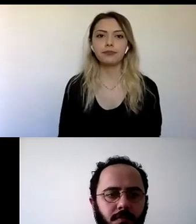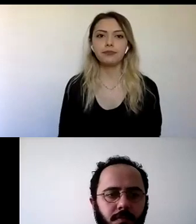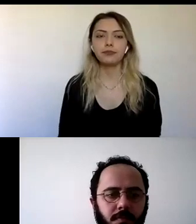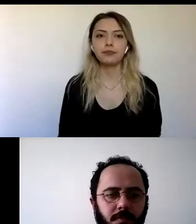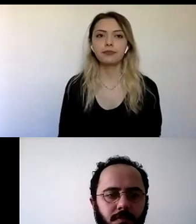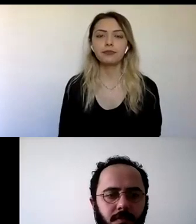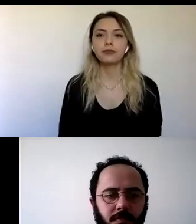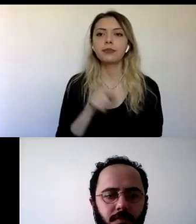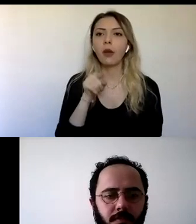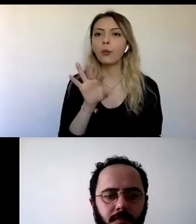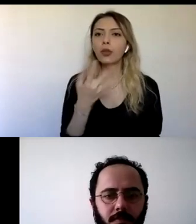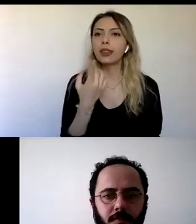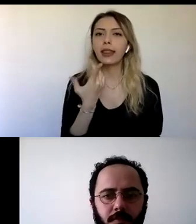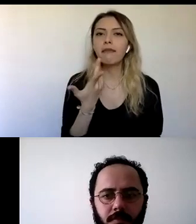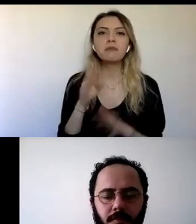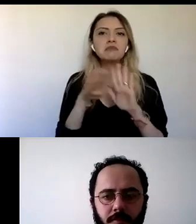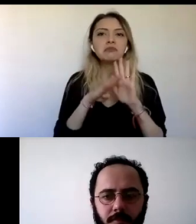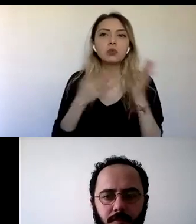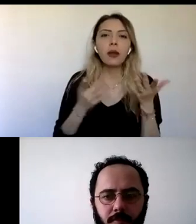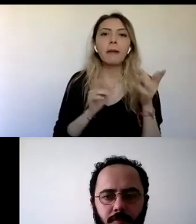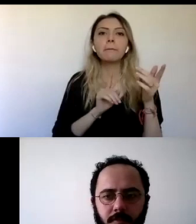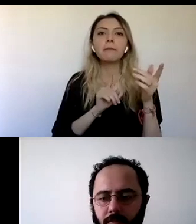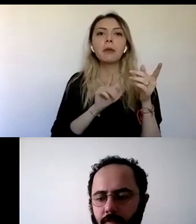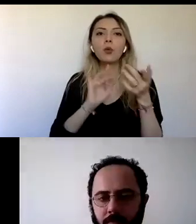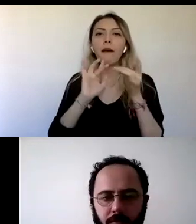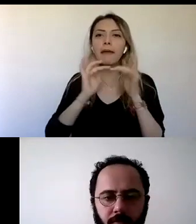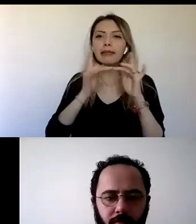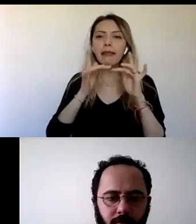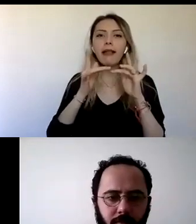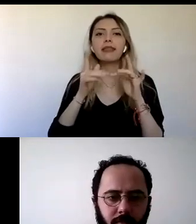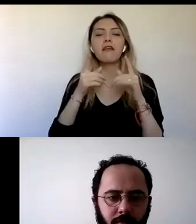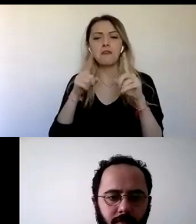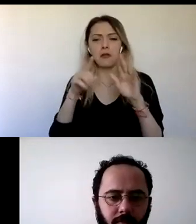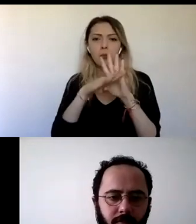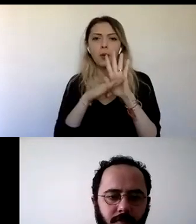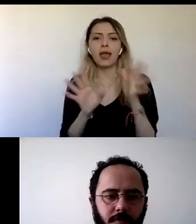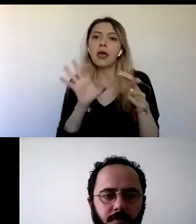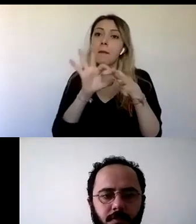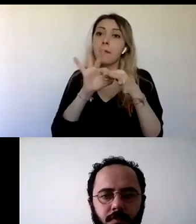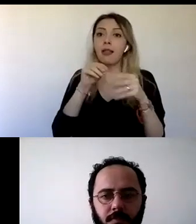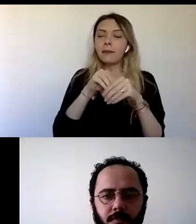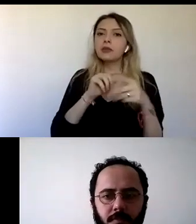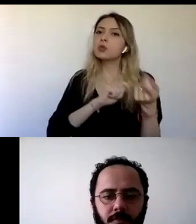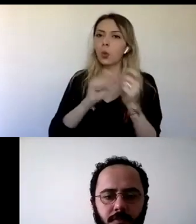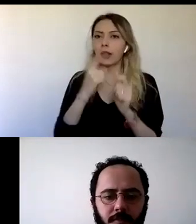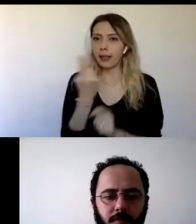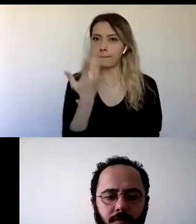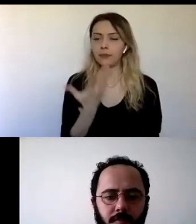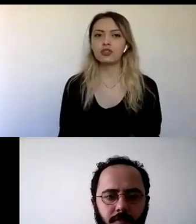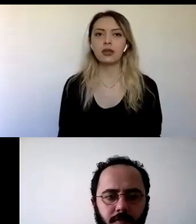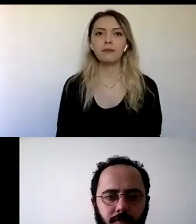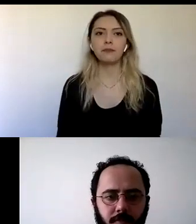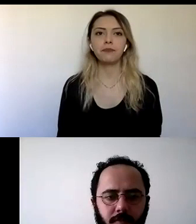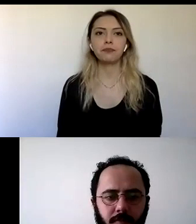internetteki yapılan, yani internetteki araçların birbiriyle ilişkisini sağlıyor. Çok fazla seçeneği var ama ben bunu şu tarz